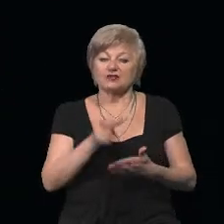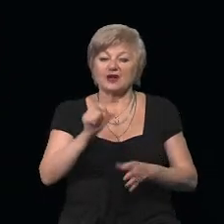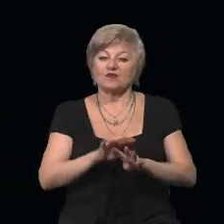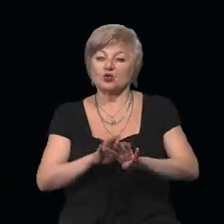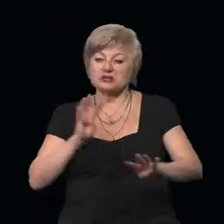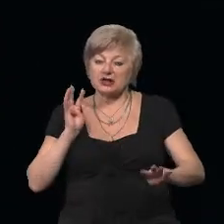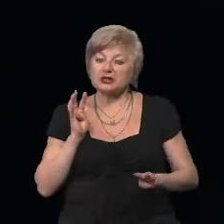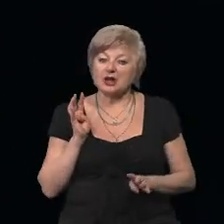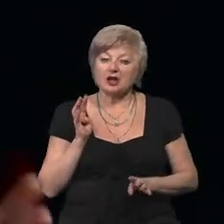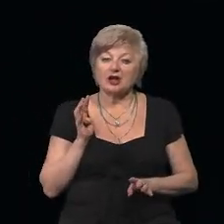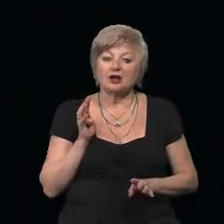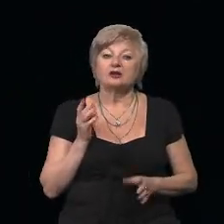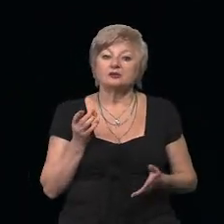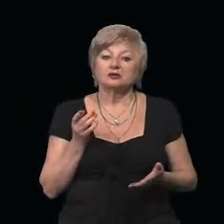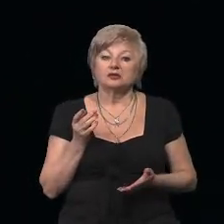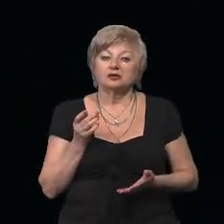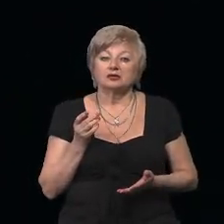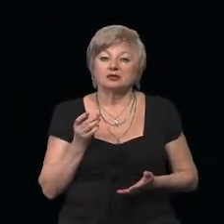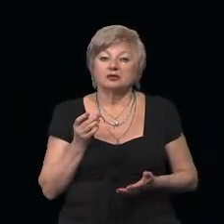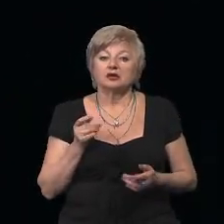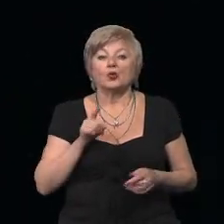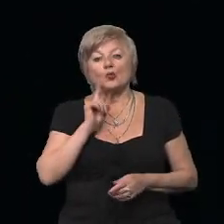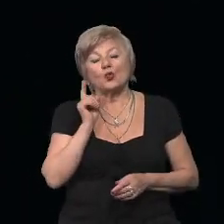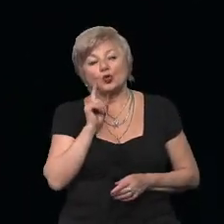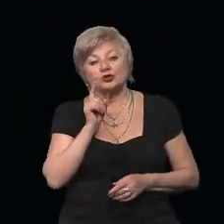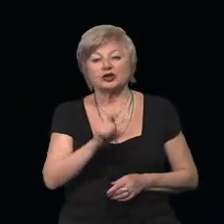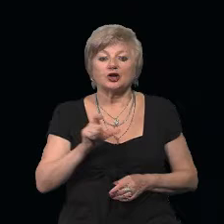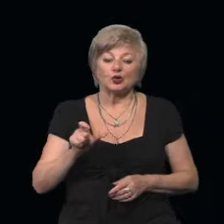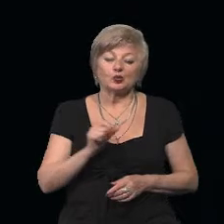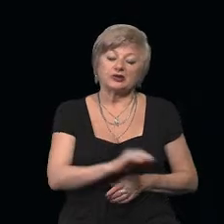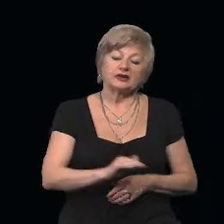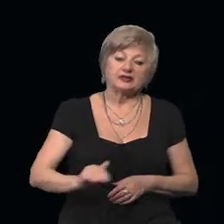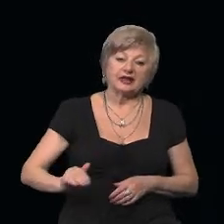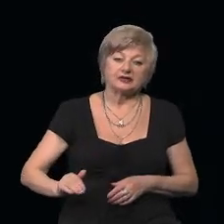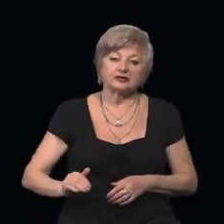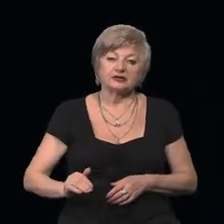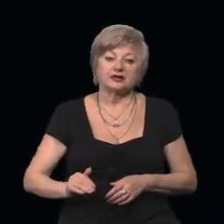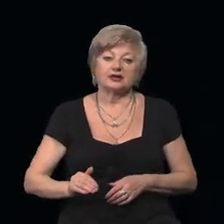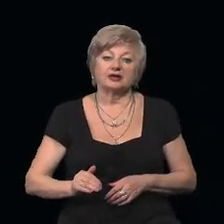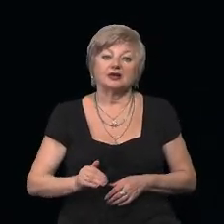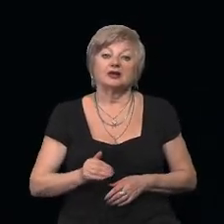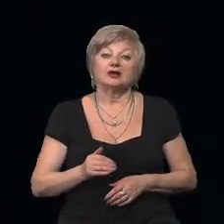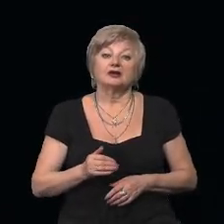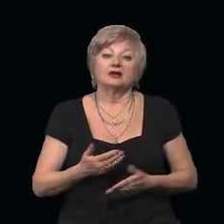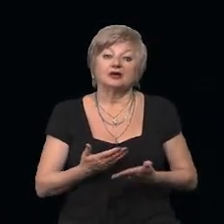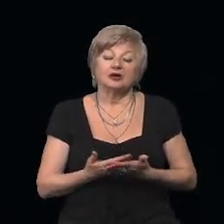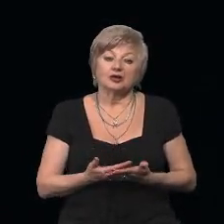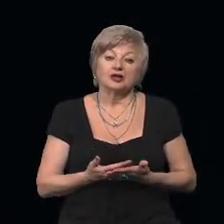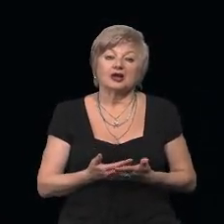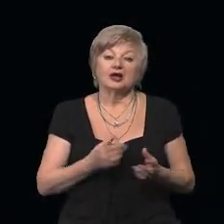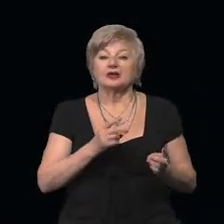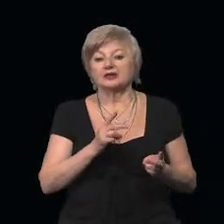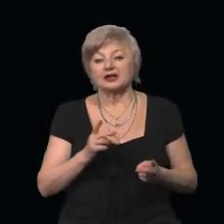у тюгу це там молоді люди, діти, там у якомусь іншому театрі старші люди, там якісь